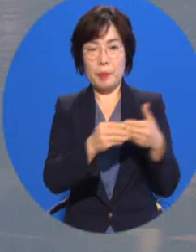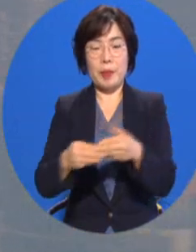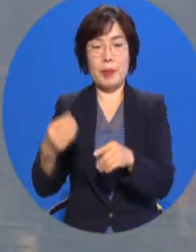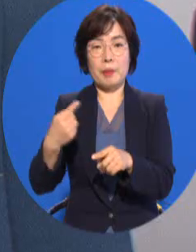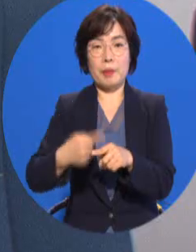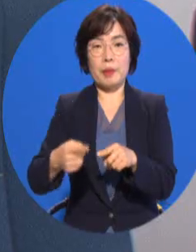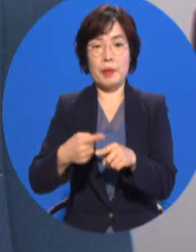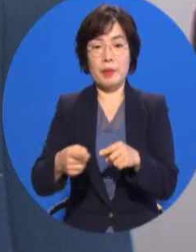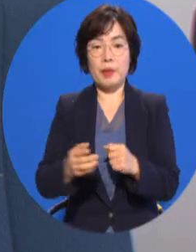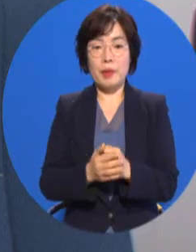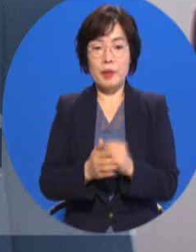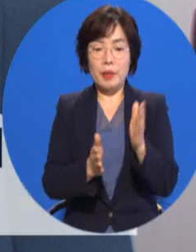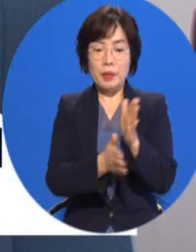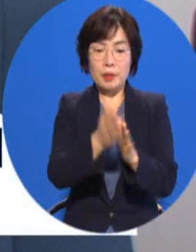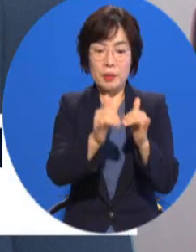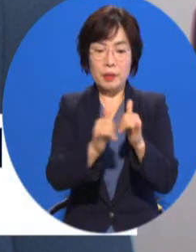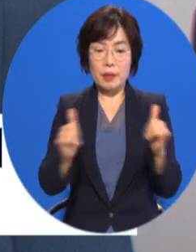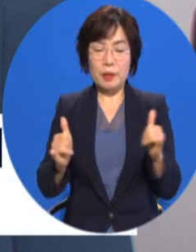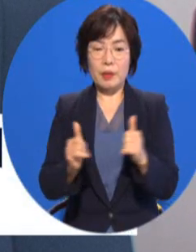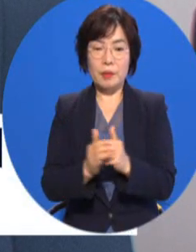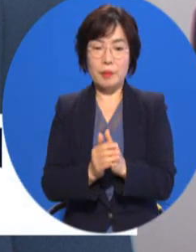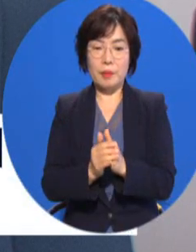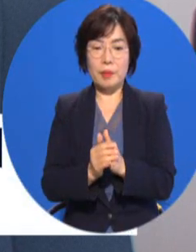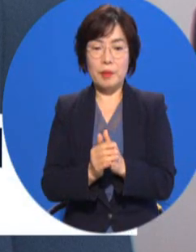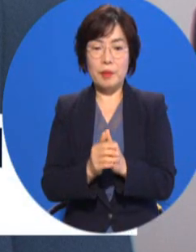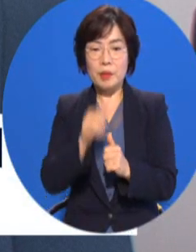받았습니다. 시민들하고 우리 이제